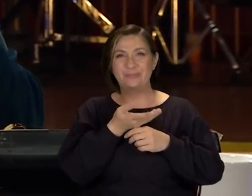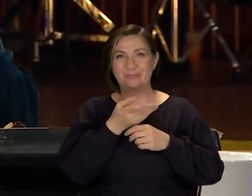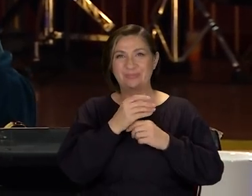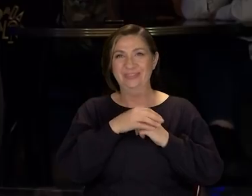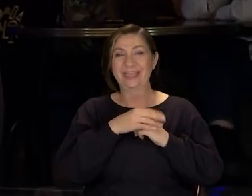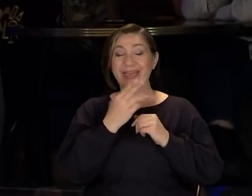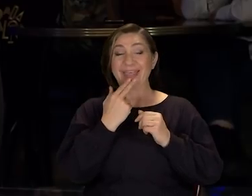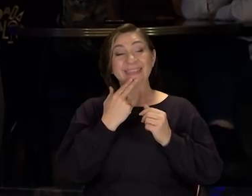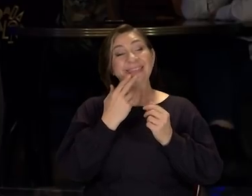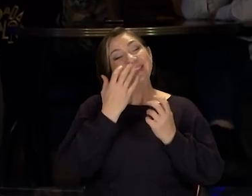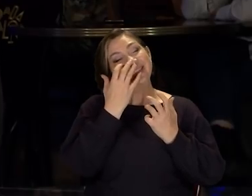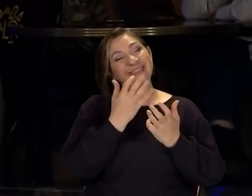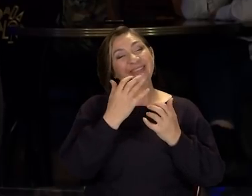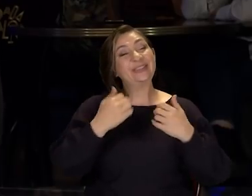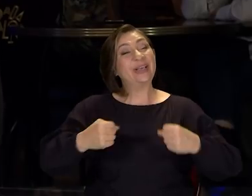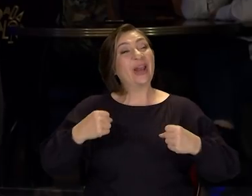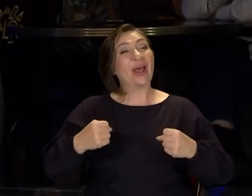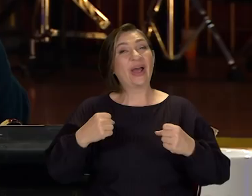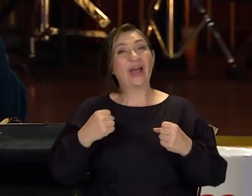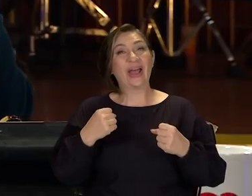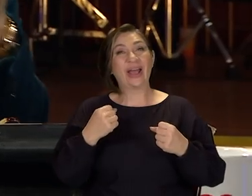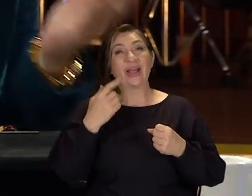hep evet. Kadını bebeğim. Kilo olarak.